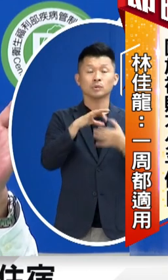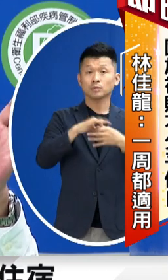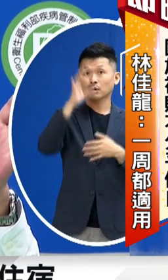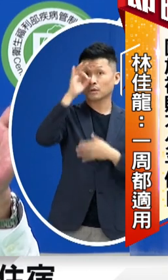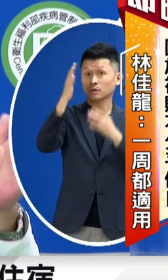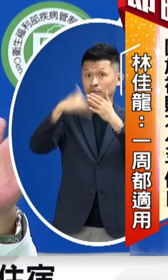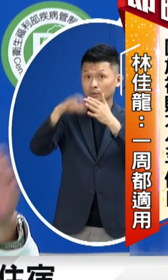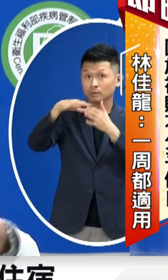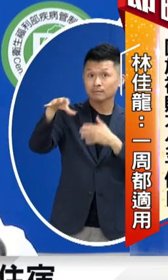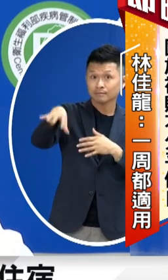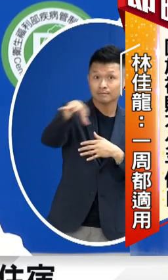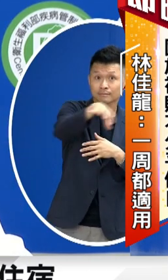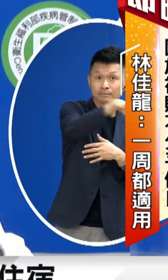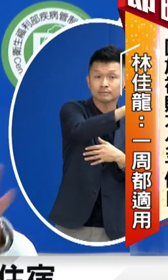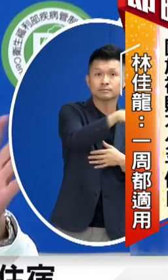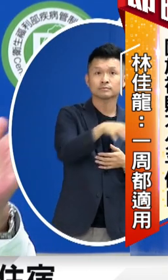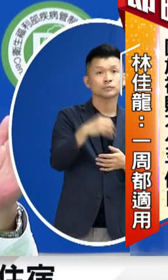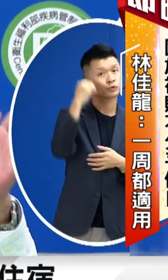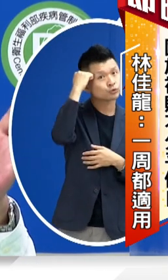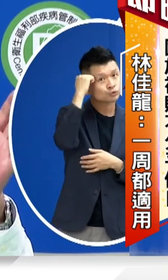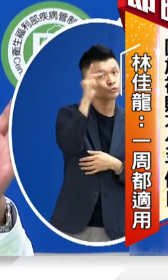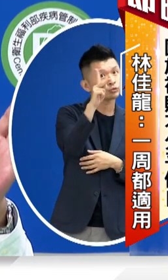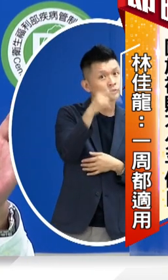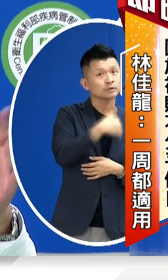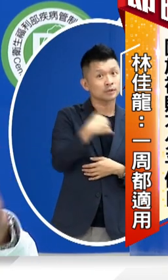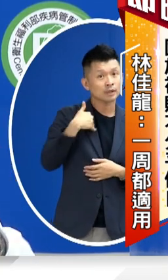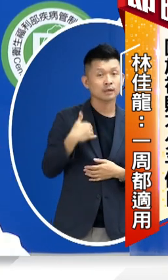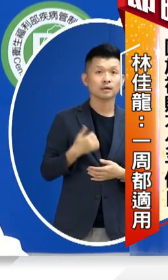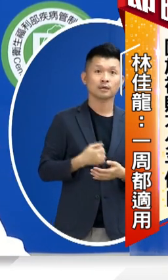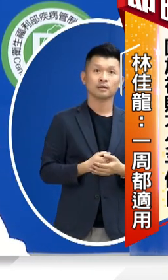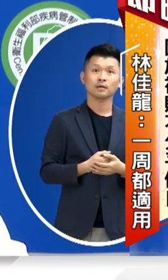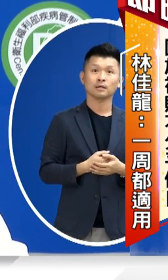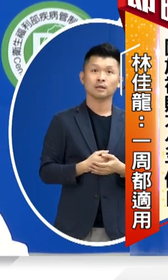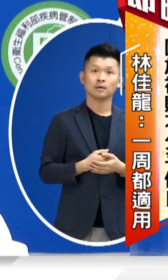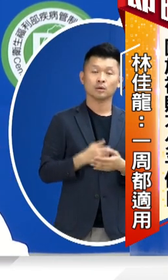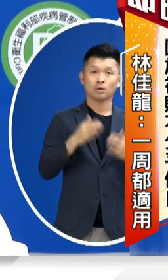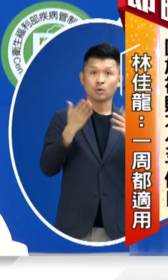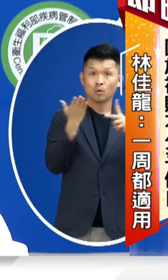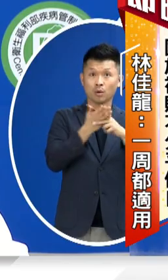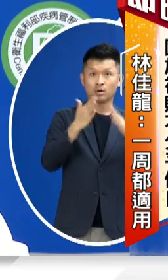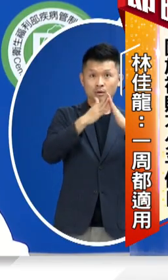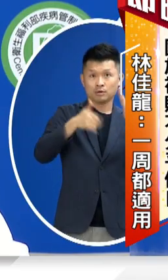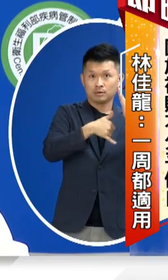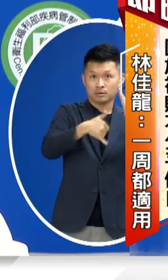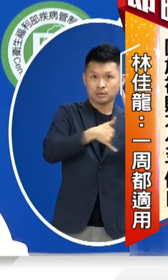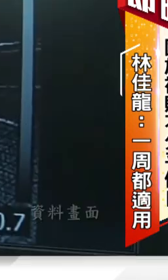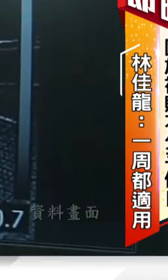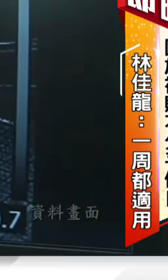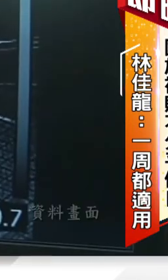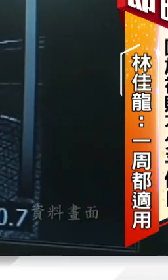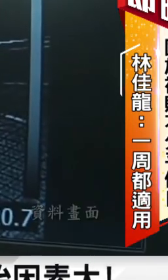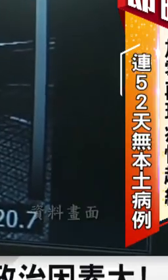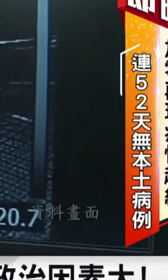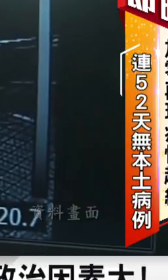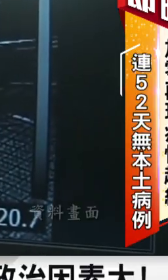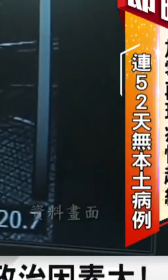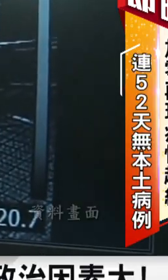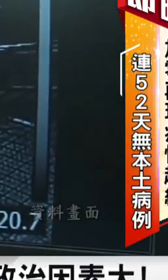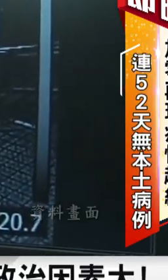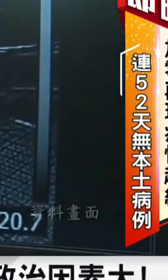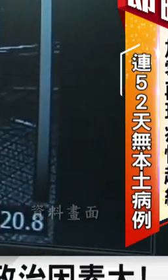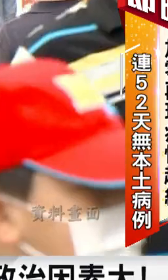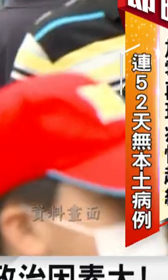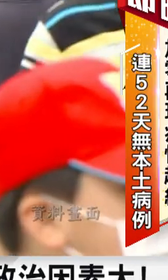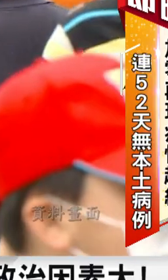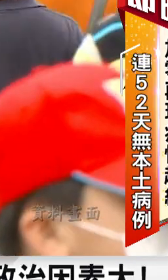校里面能够提供可以住宿单独这样做居家检疫的场所到底够不够。 虽然说台湾疫情